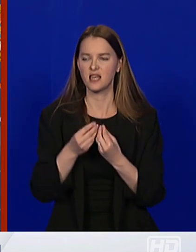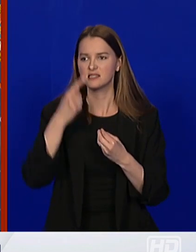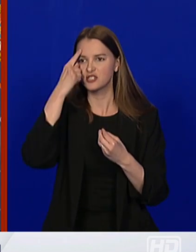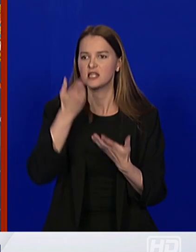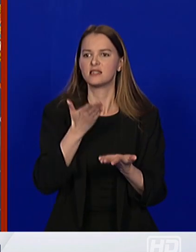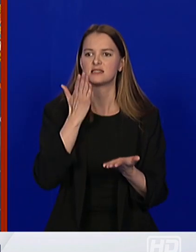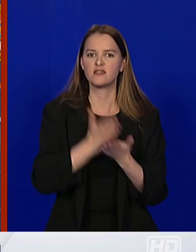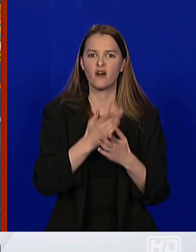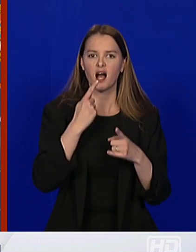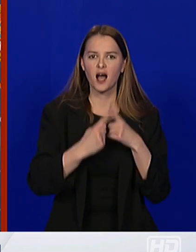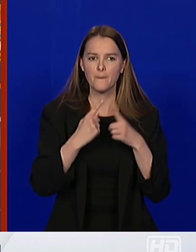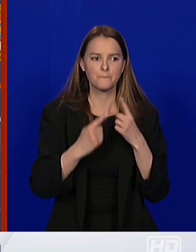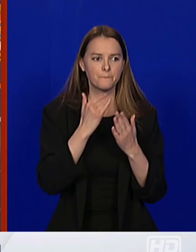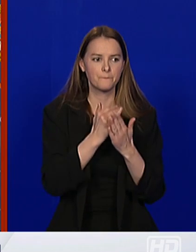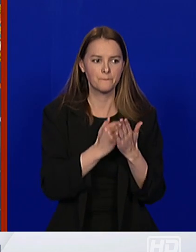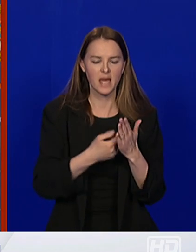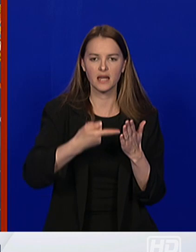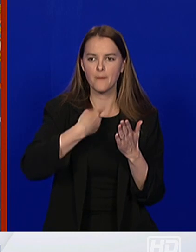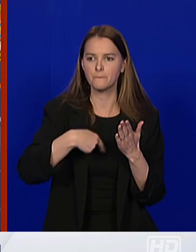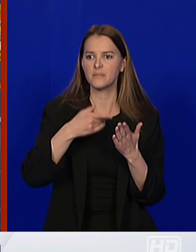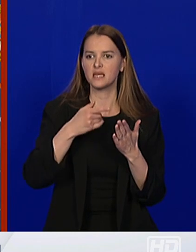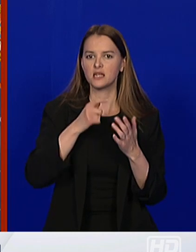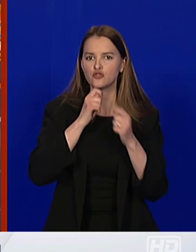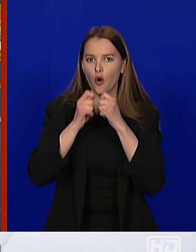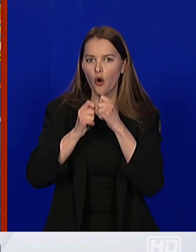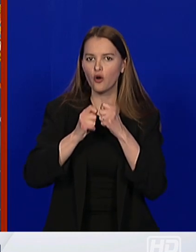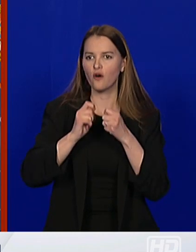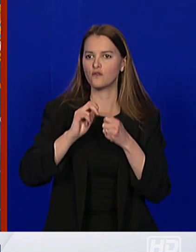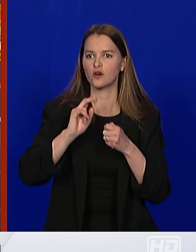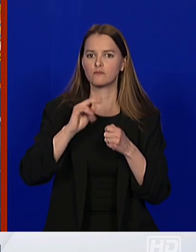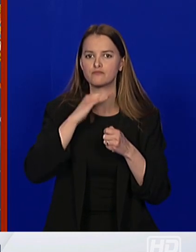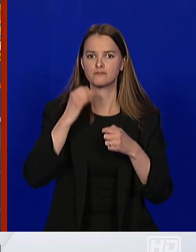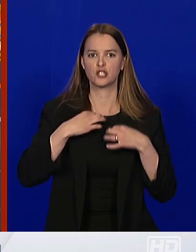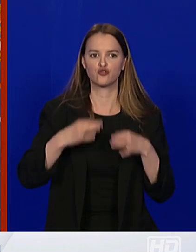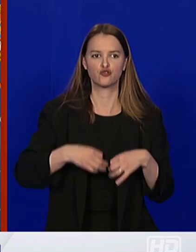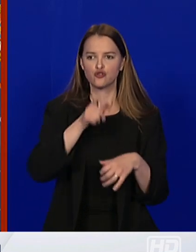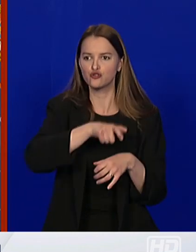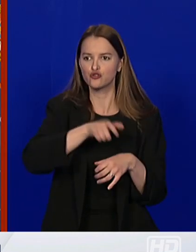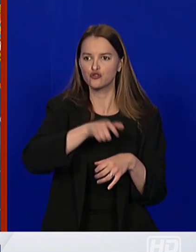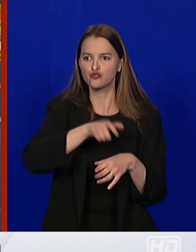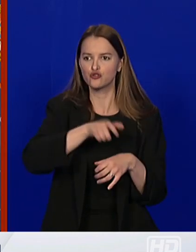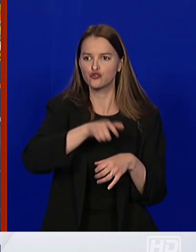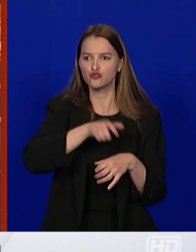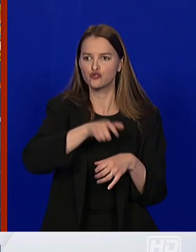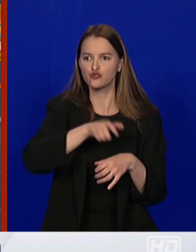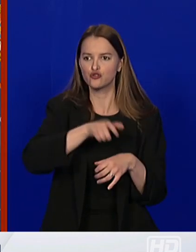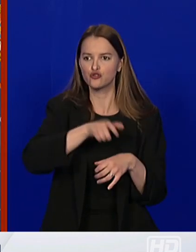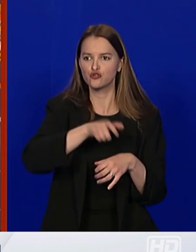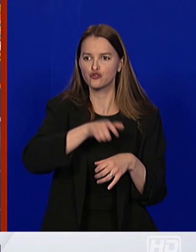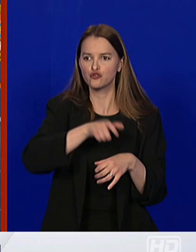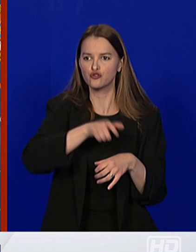stručnjaka da sa svoje strane objasne određene elemente i da tako u određenom suglasju